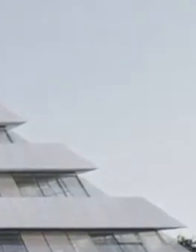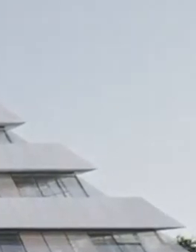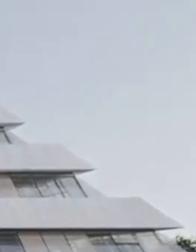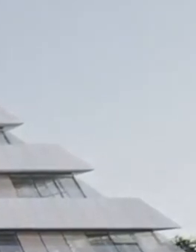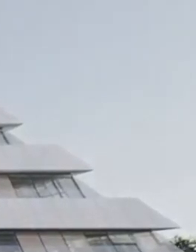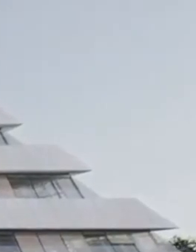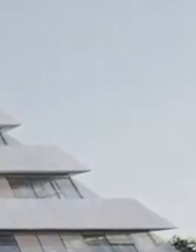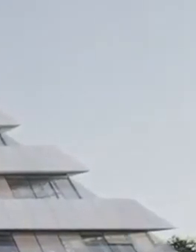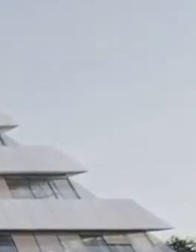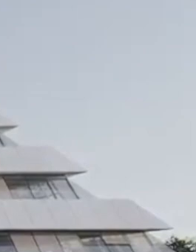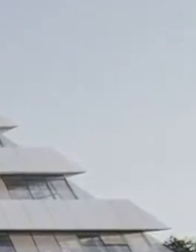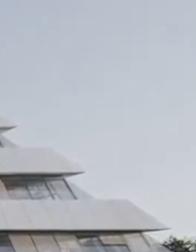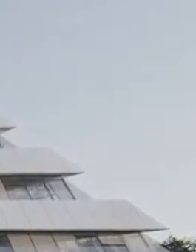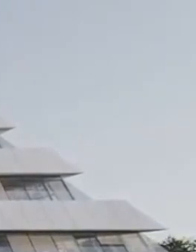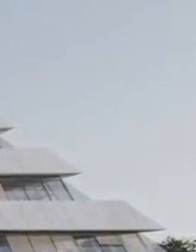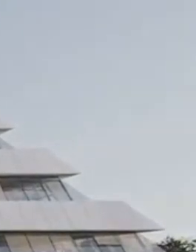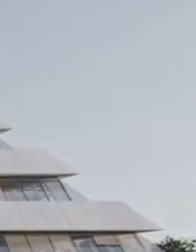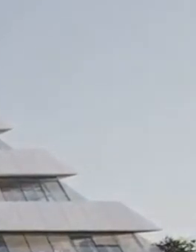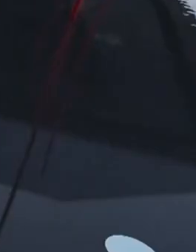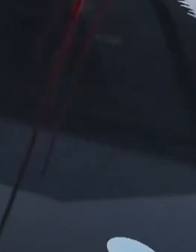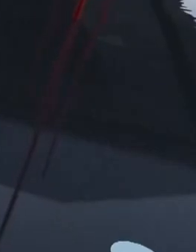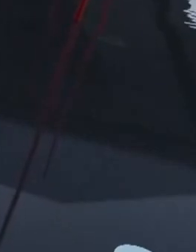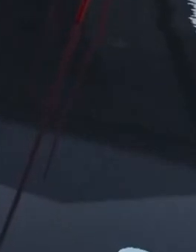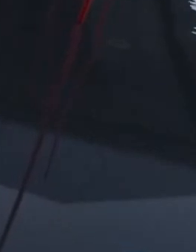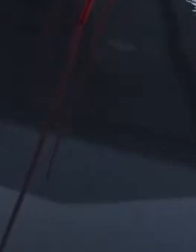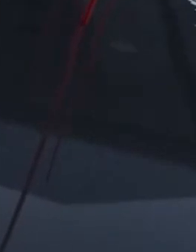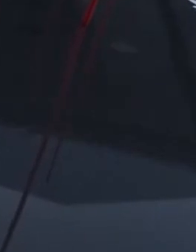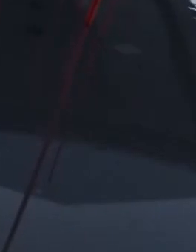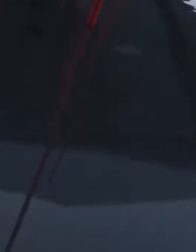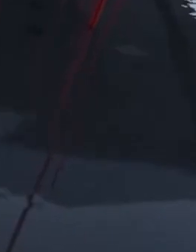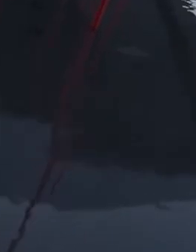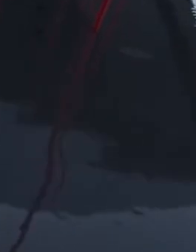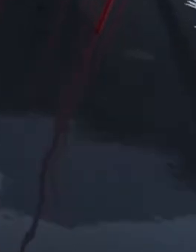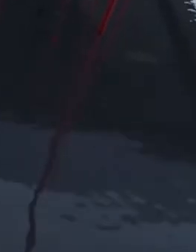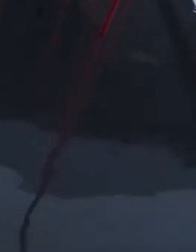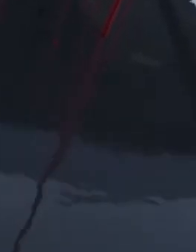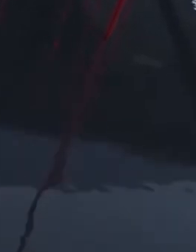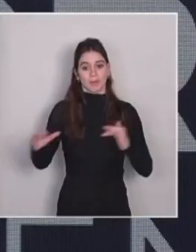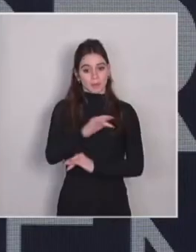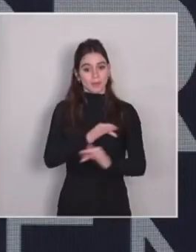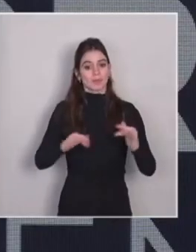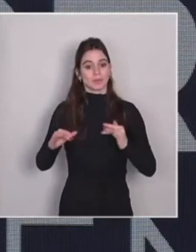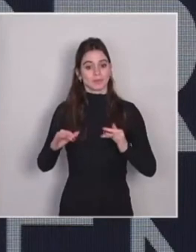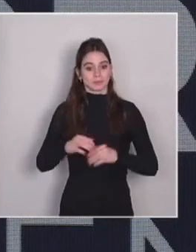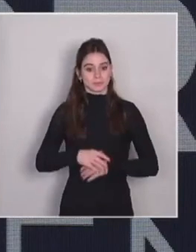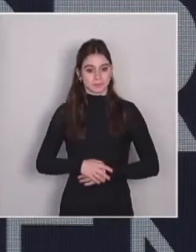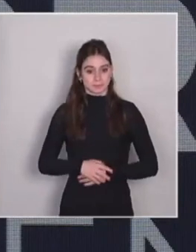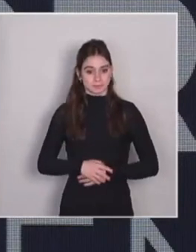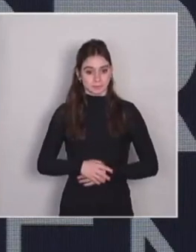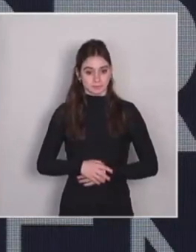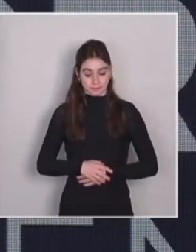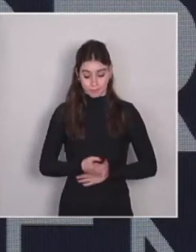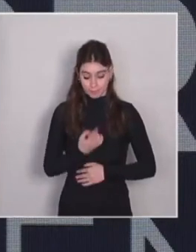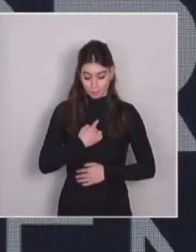en 8 zones avec une eau en perpétuel mouvement d'où jaillira une multitude de roseaux colorés. Souhaitons aussi que